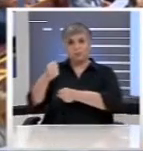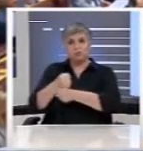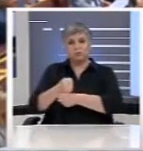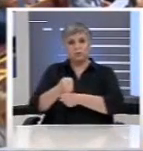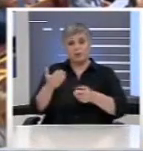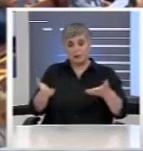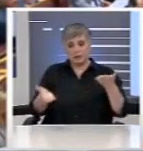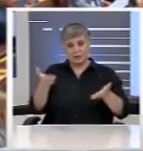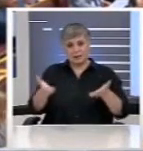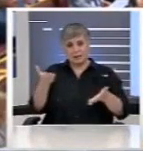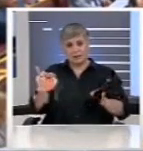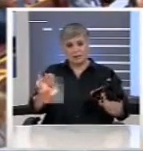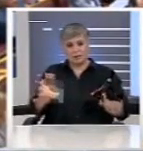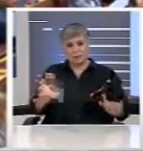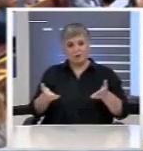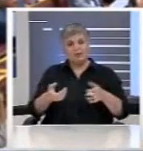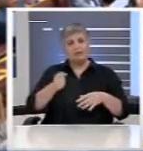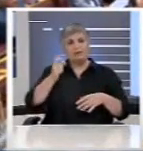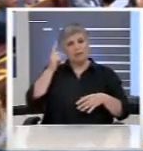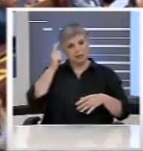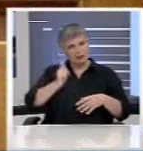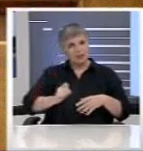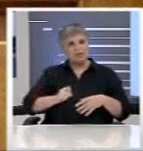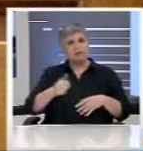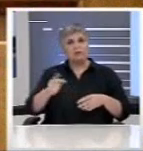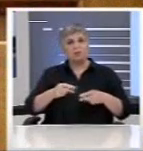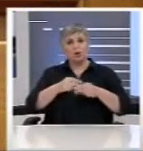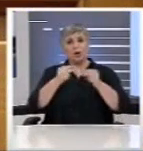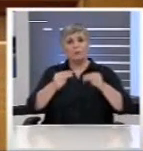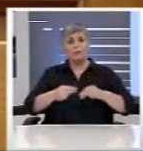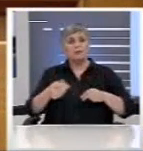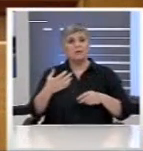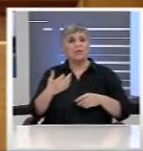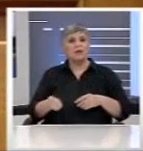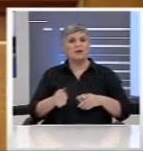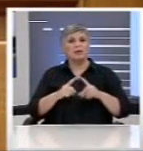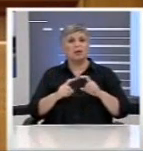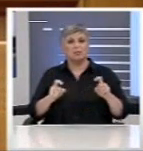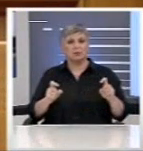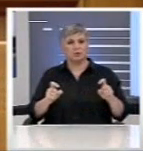να είστε βέβαιος ότι θα κριθεί κυρίως από το κοινωνικό